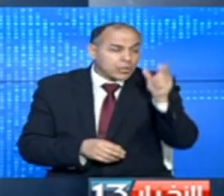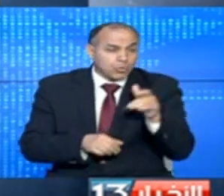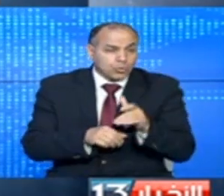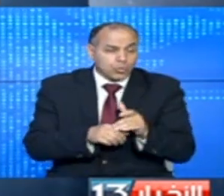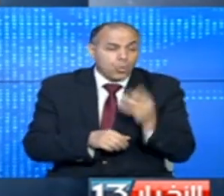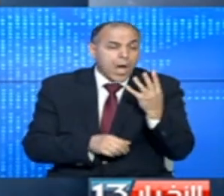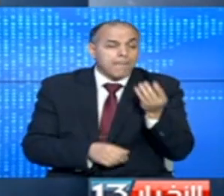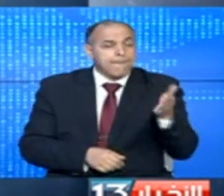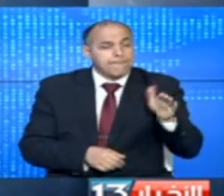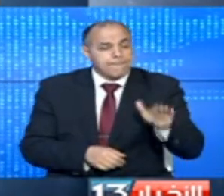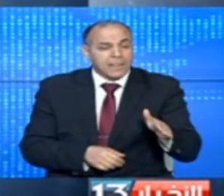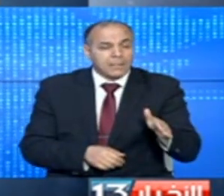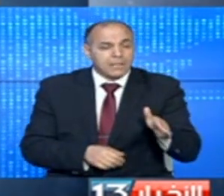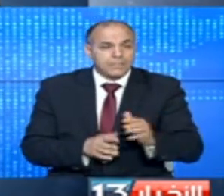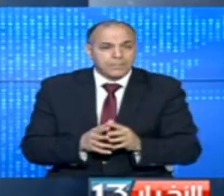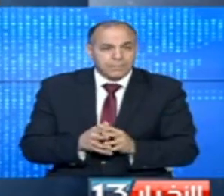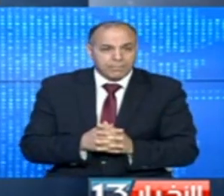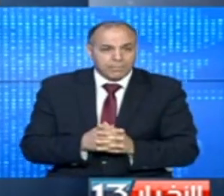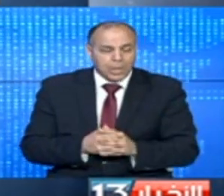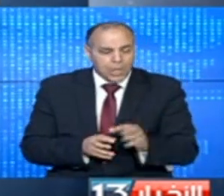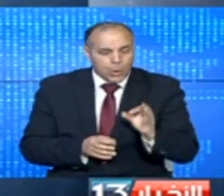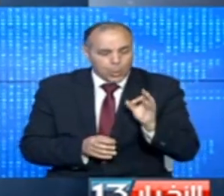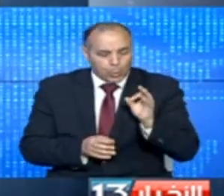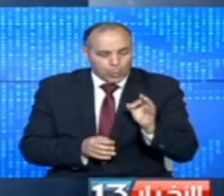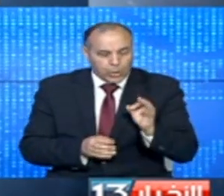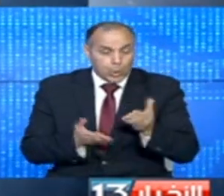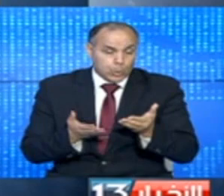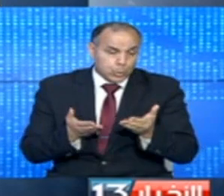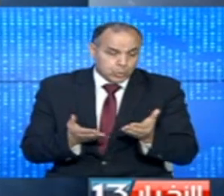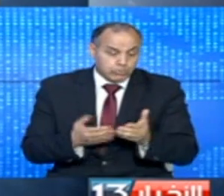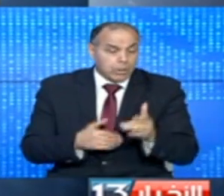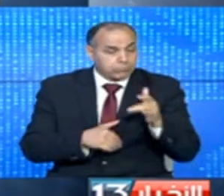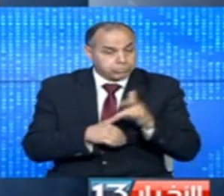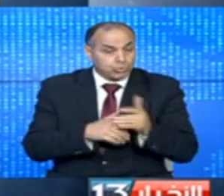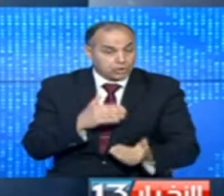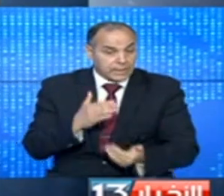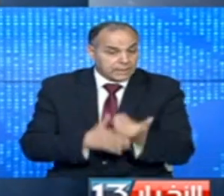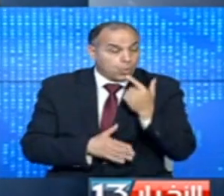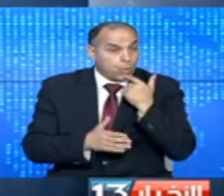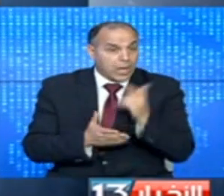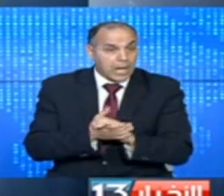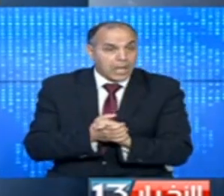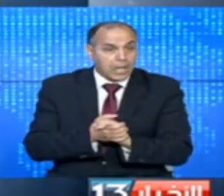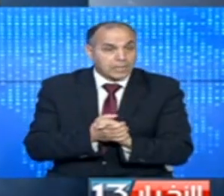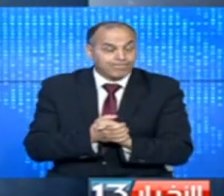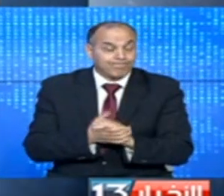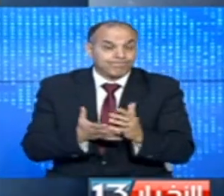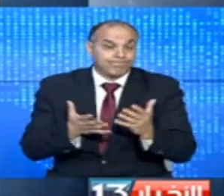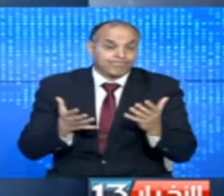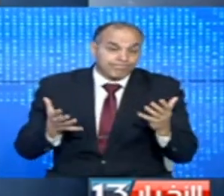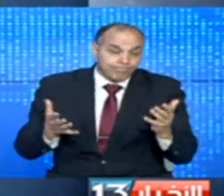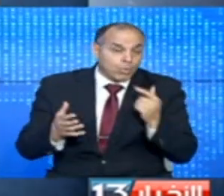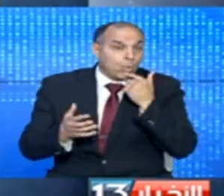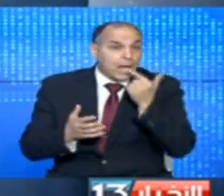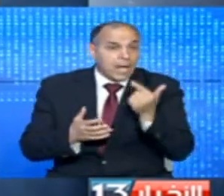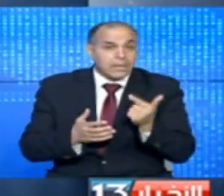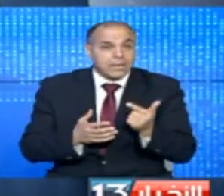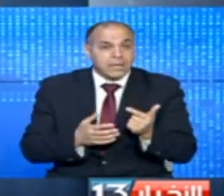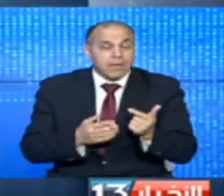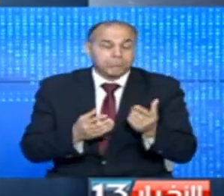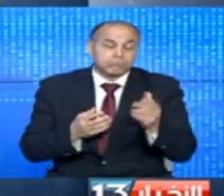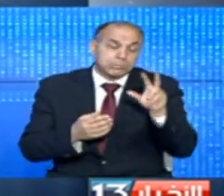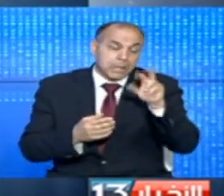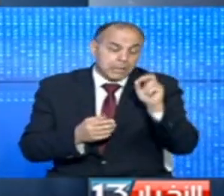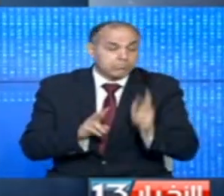وأربع وفيات؟ بالفعل سجلنا اليوم إصابة جديدة وهي مخالطة للإصابة عدد